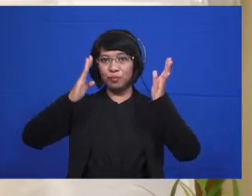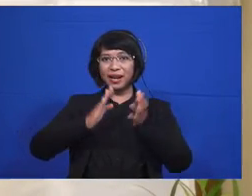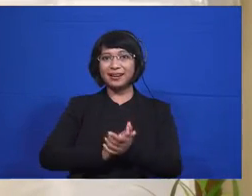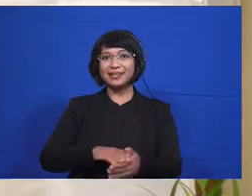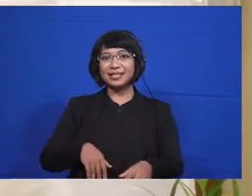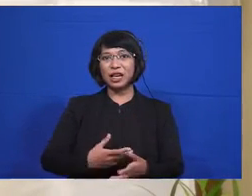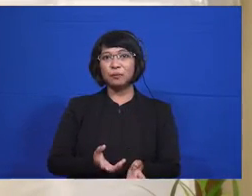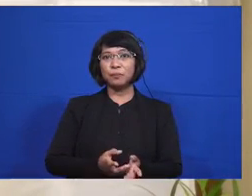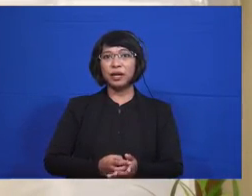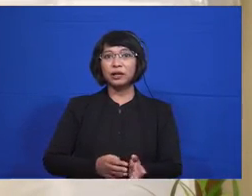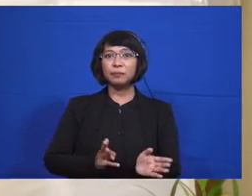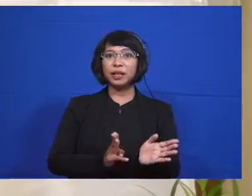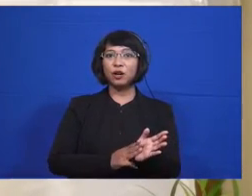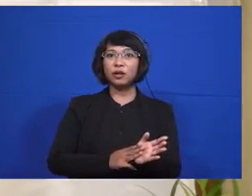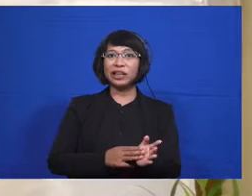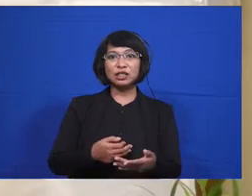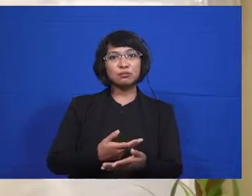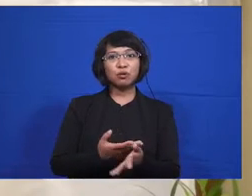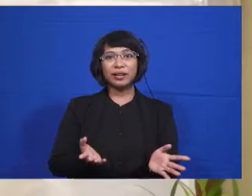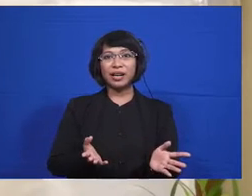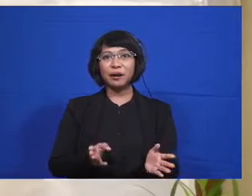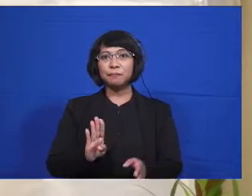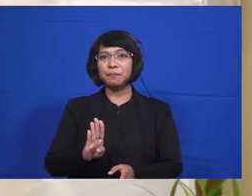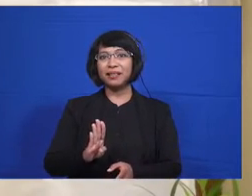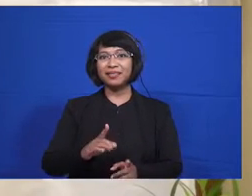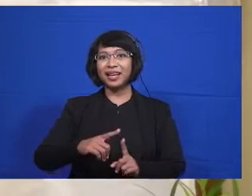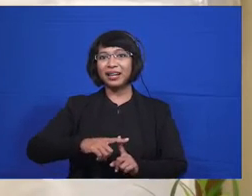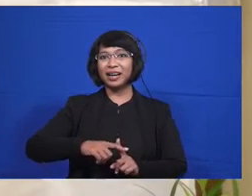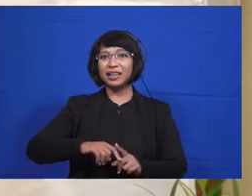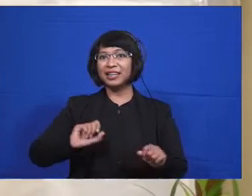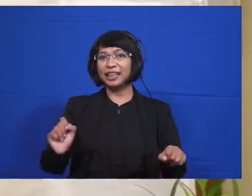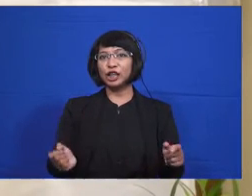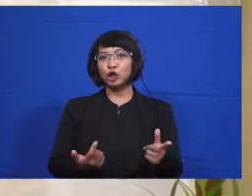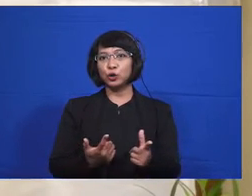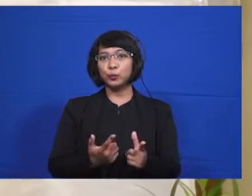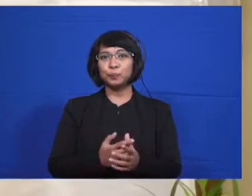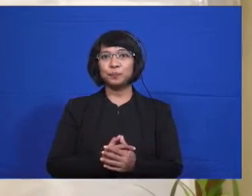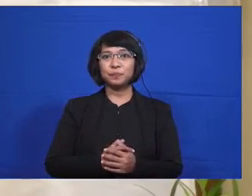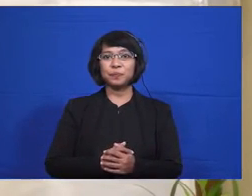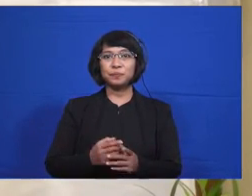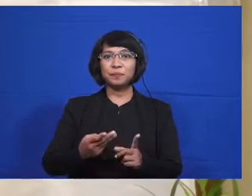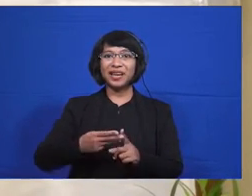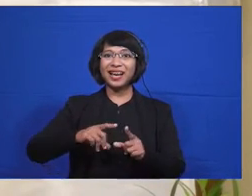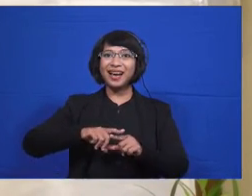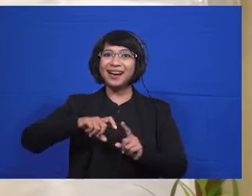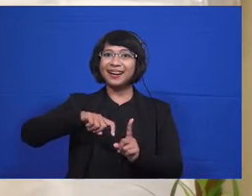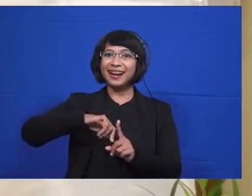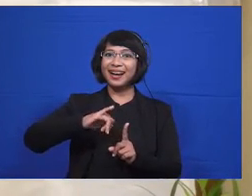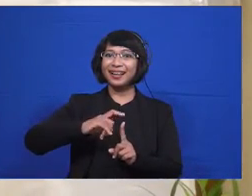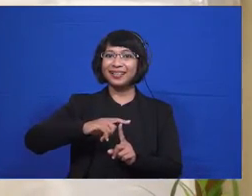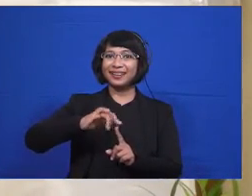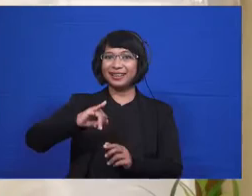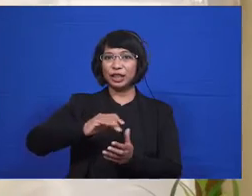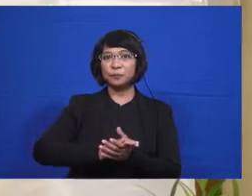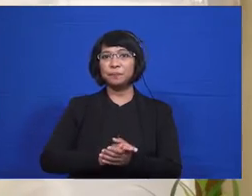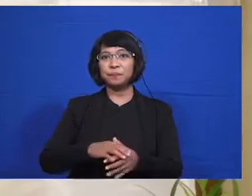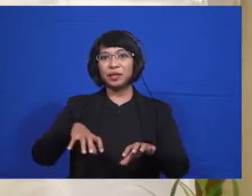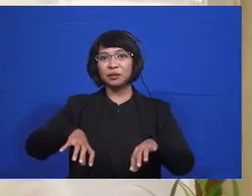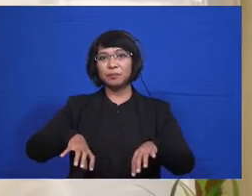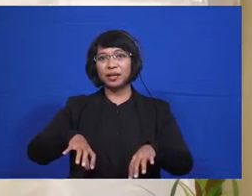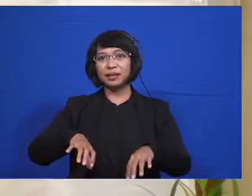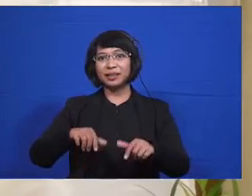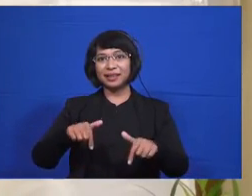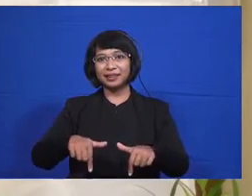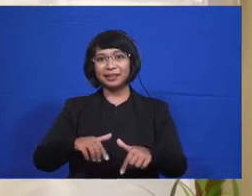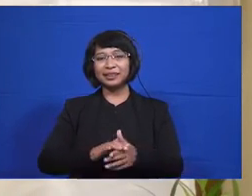ada semua, dan 4 tarekat hidup bakti. Tempat kami mengadakan